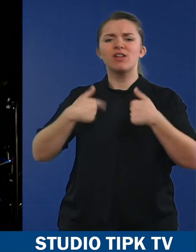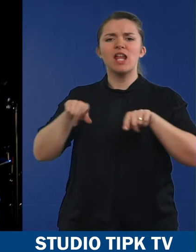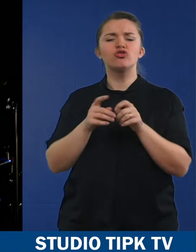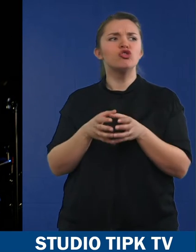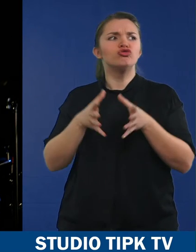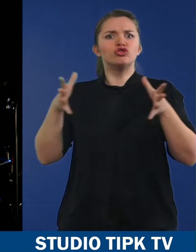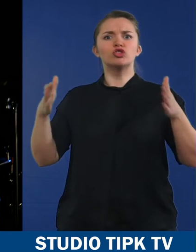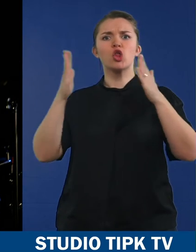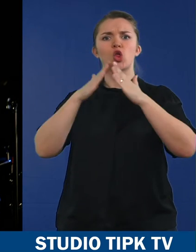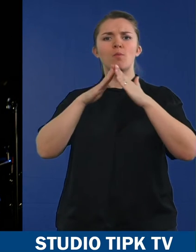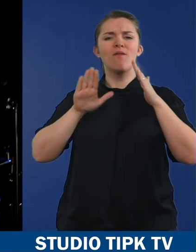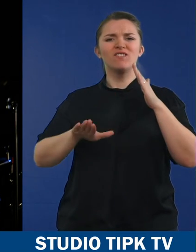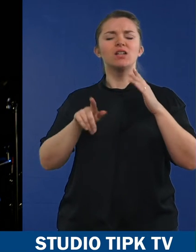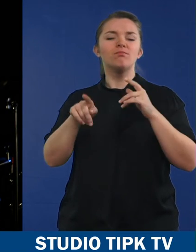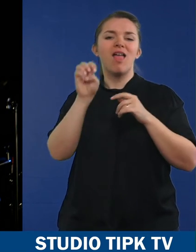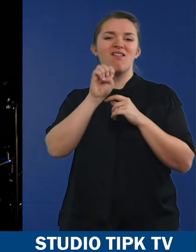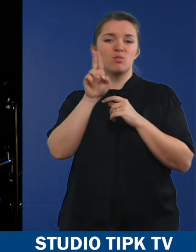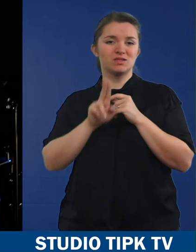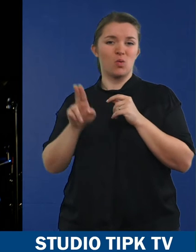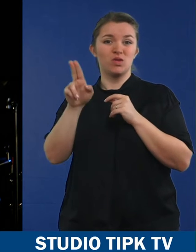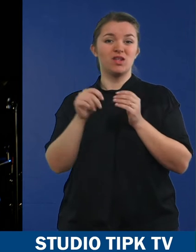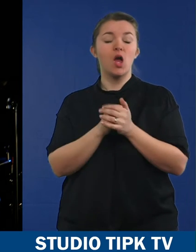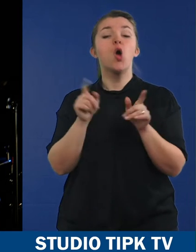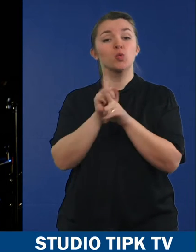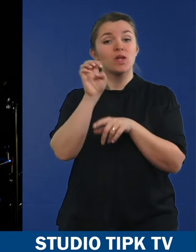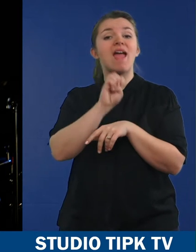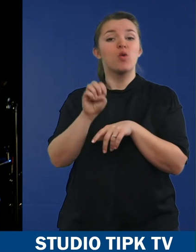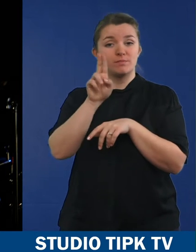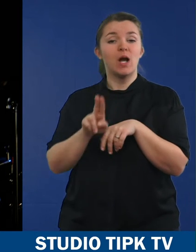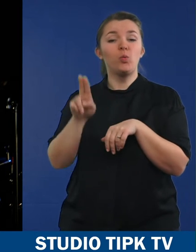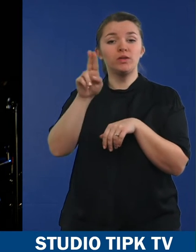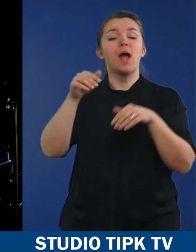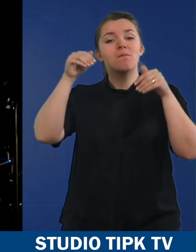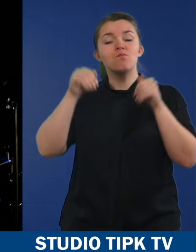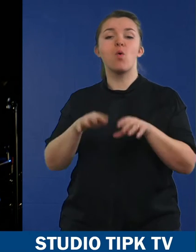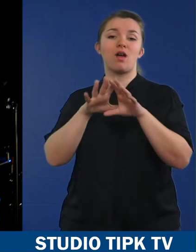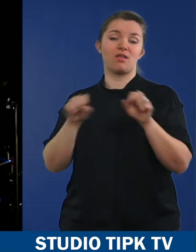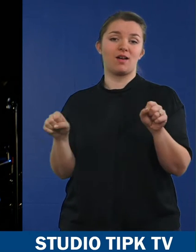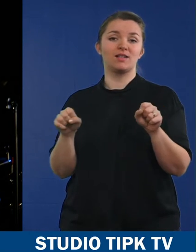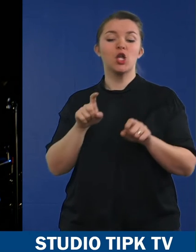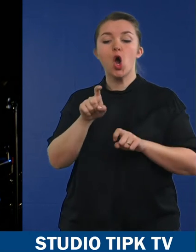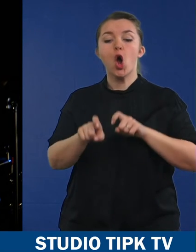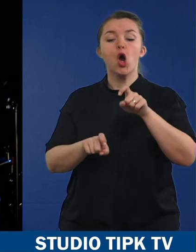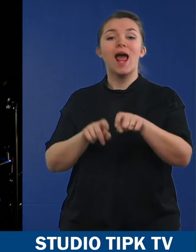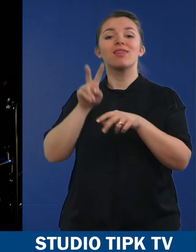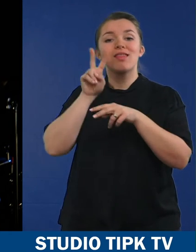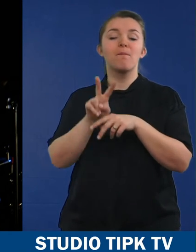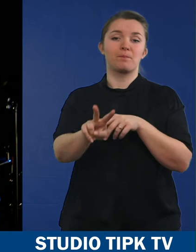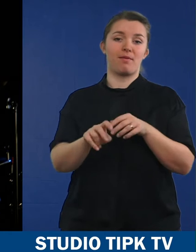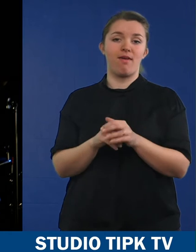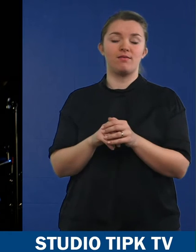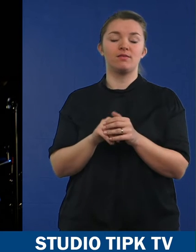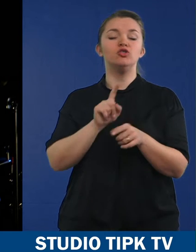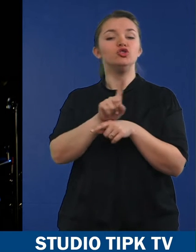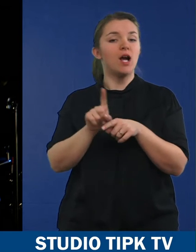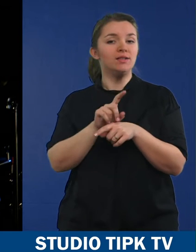širše domovine, Evropske unije. Tudi Evropska unija mora narediti korak naprej.